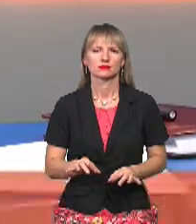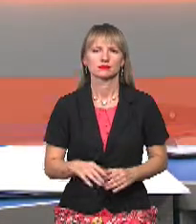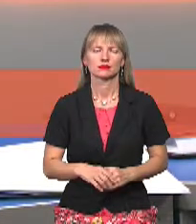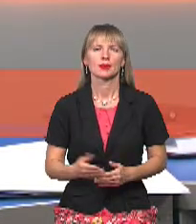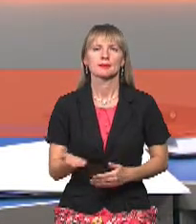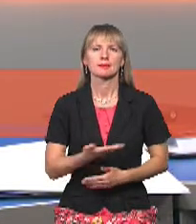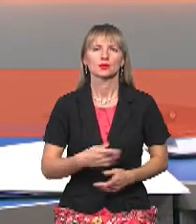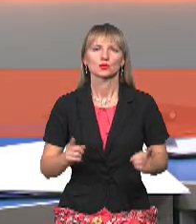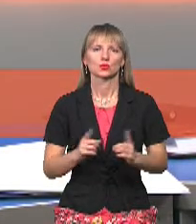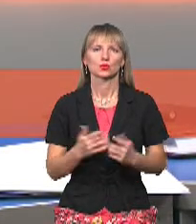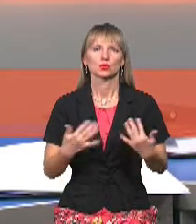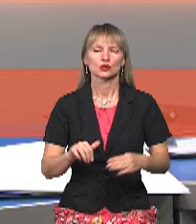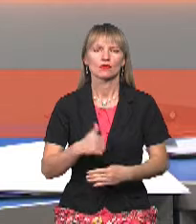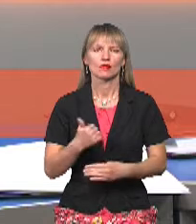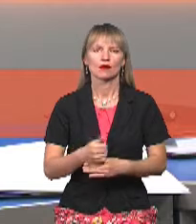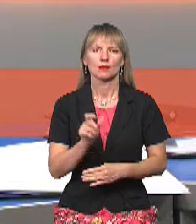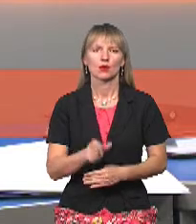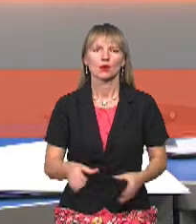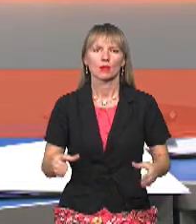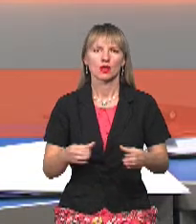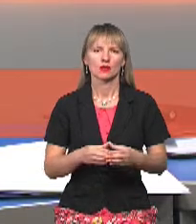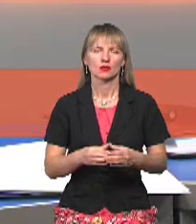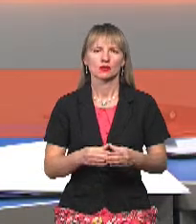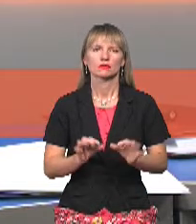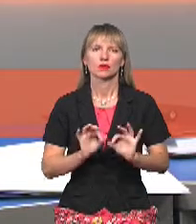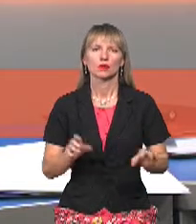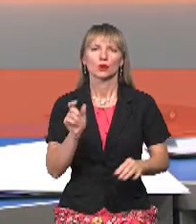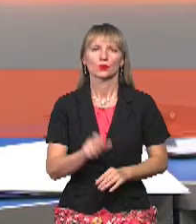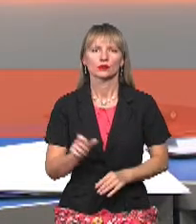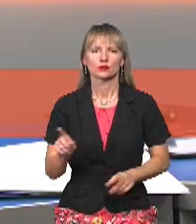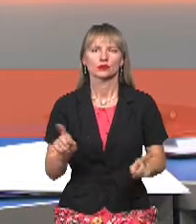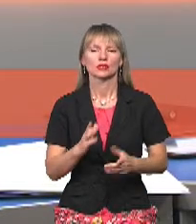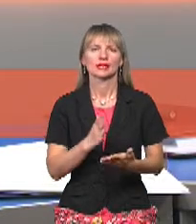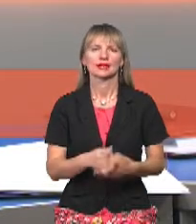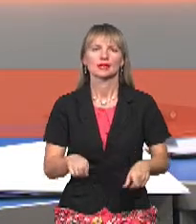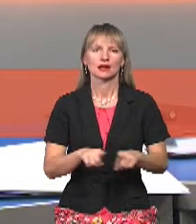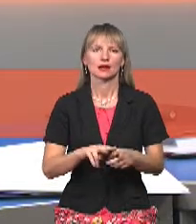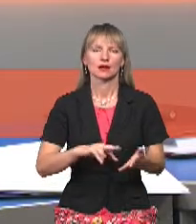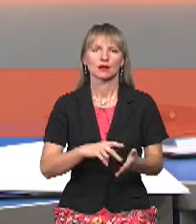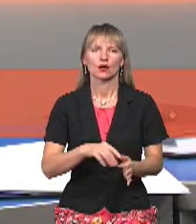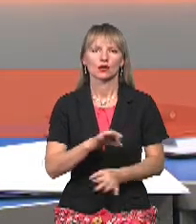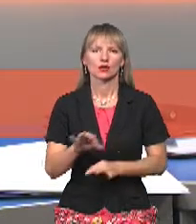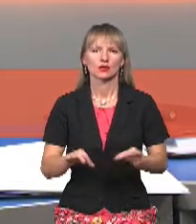Ми зустрічалися вже з головами громад, довели до людей, що є такий проєкт.